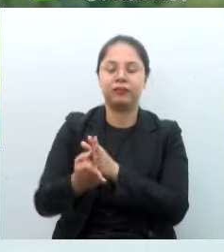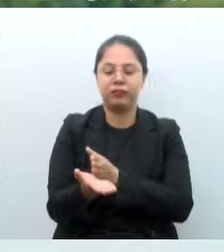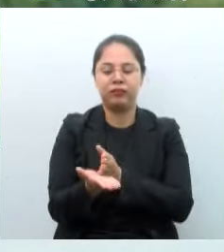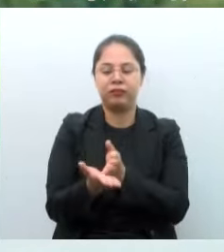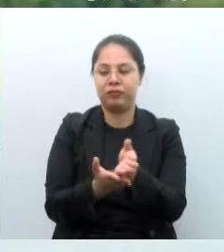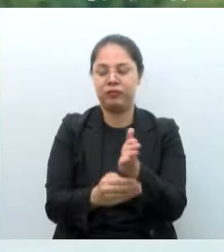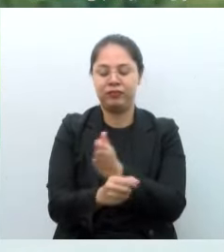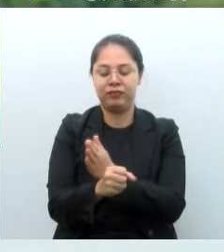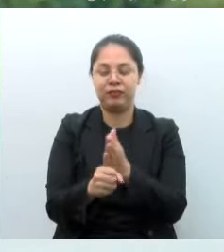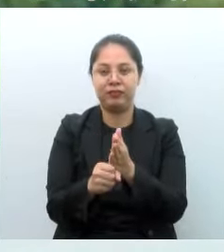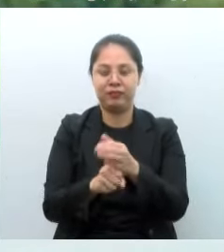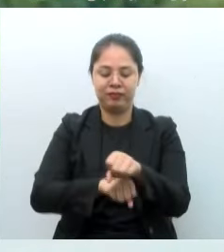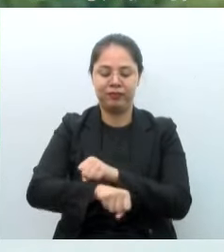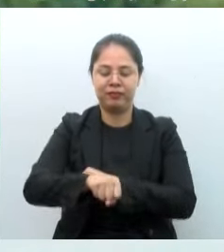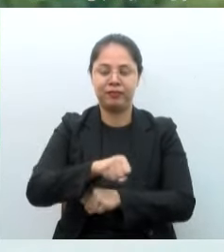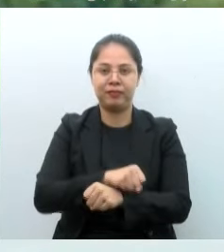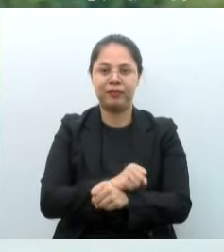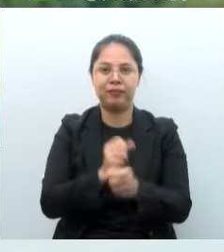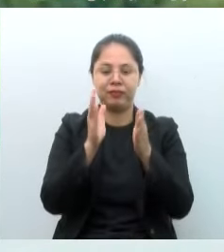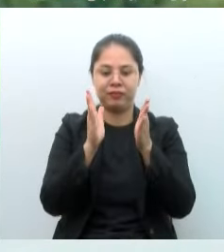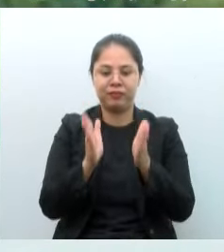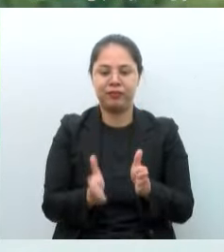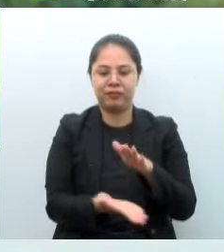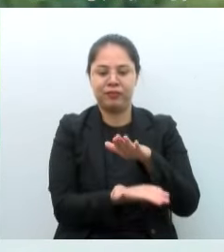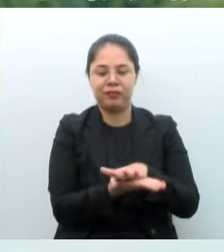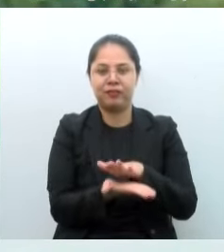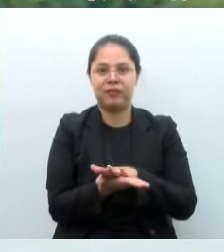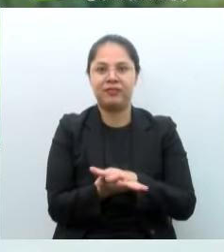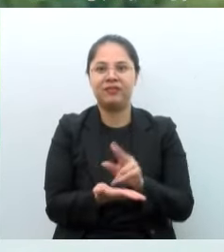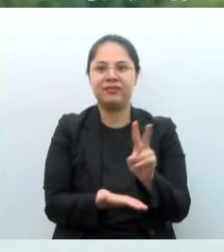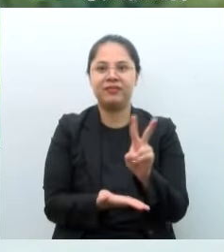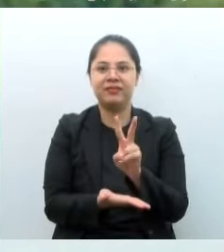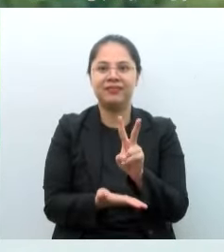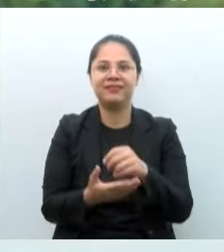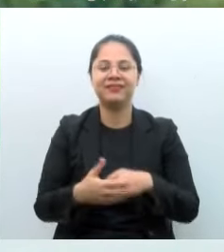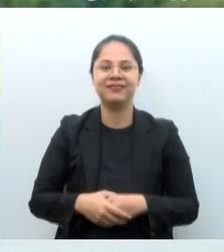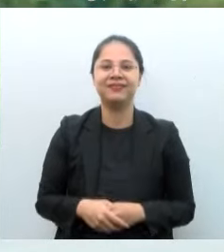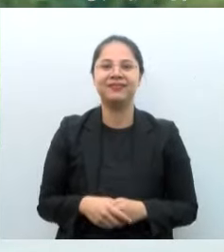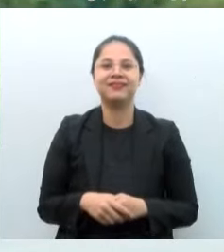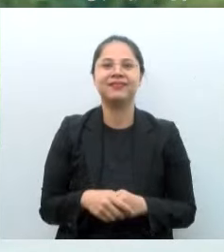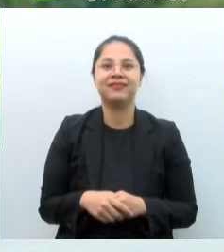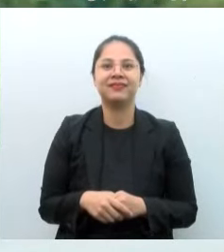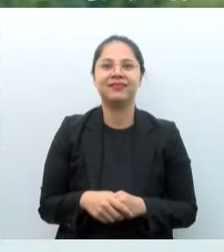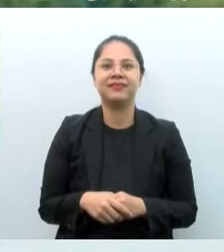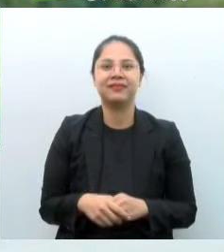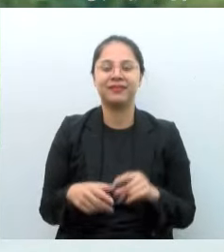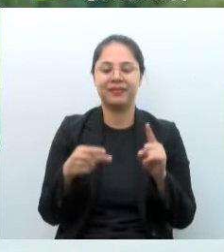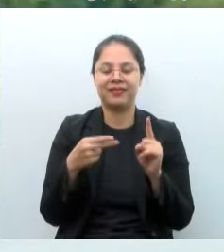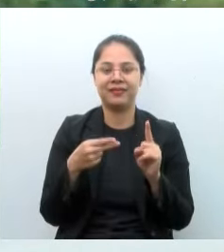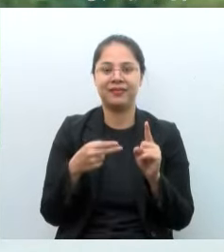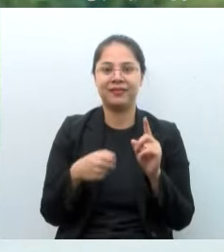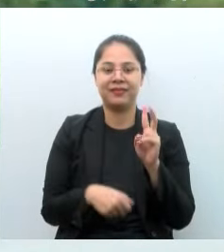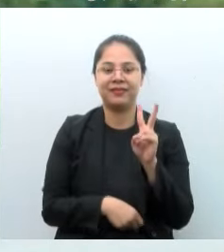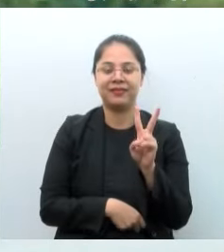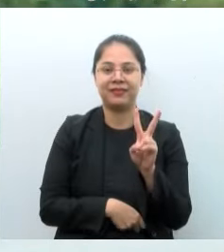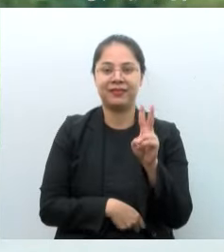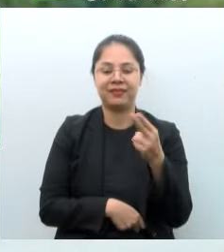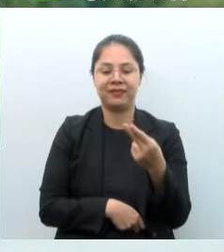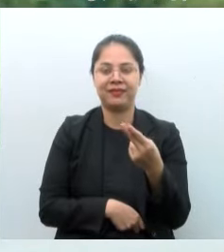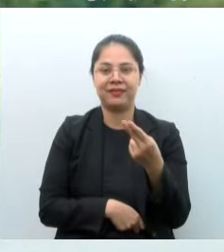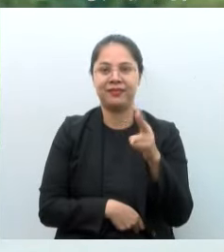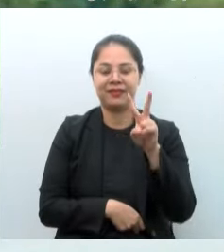นนะครับที่ให้ปฏิบัติ1คนไม่เกิน2โรงเรียนซึ่งคิดว่าเรามีทั้งหมด 21,000 กว่าคนนะ